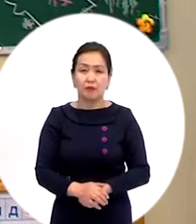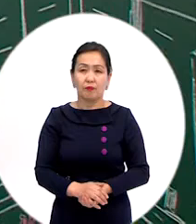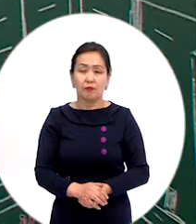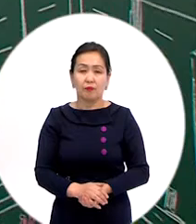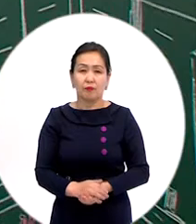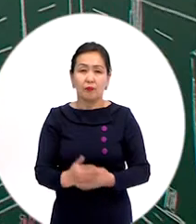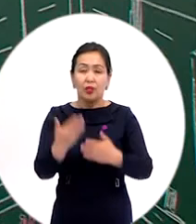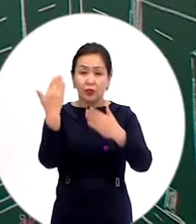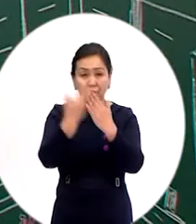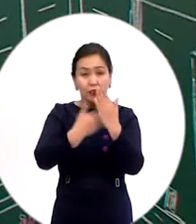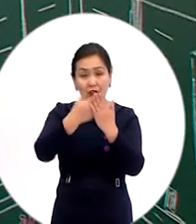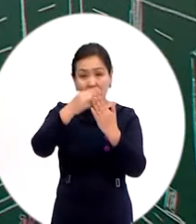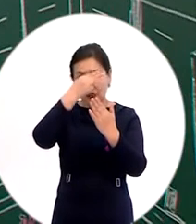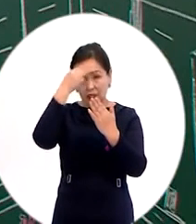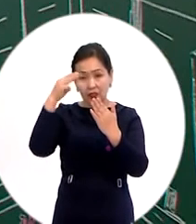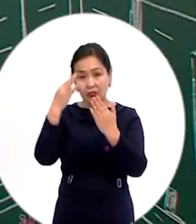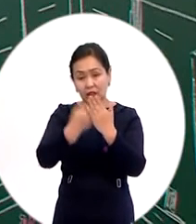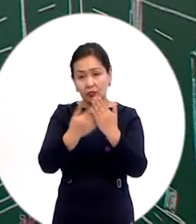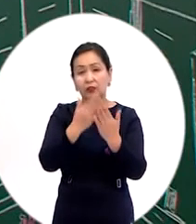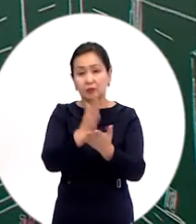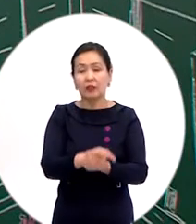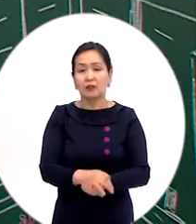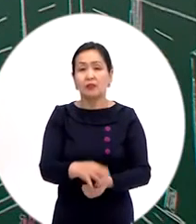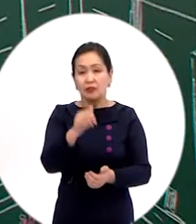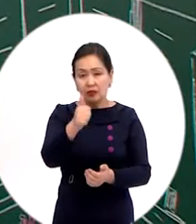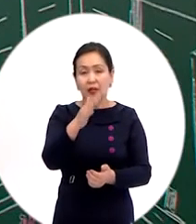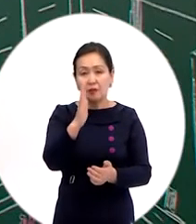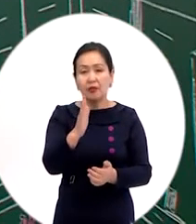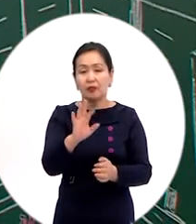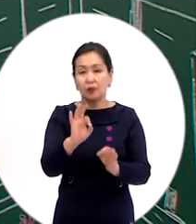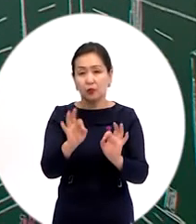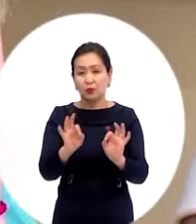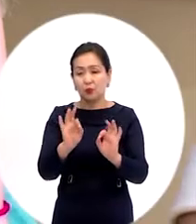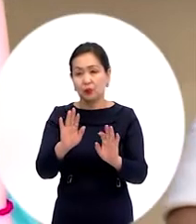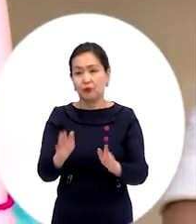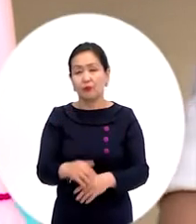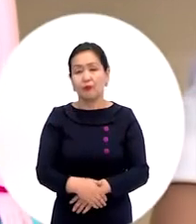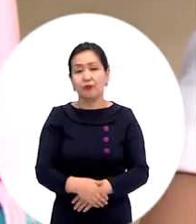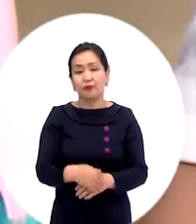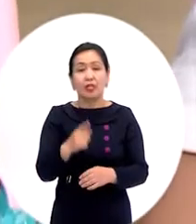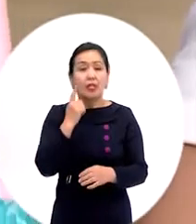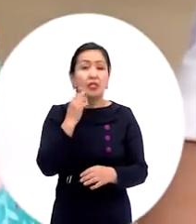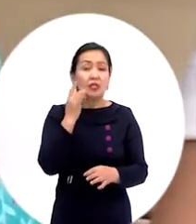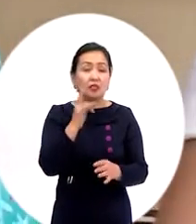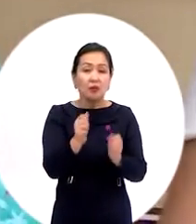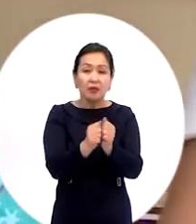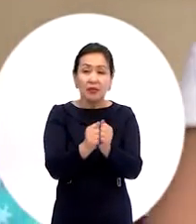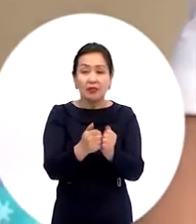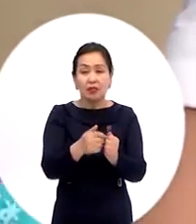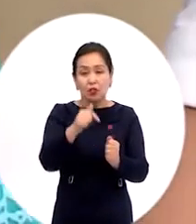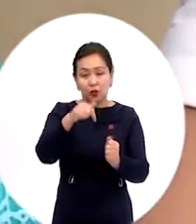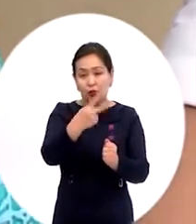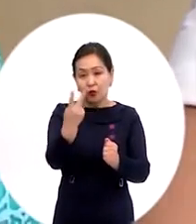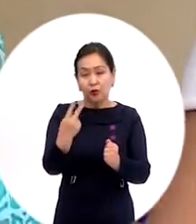бэ? Кино театр. За, сайн байна хүүхдүүдээ. Кристоф найзаа, хоёлаа